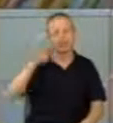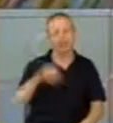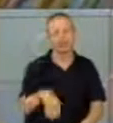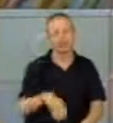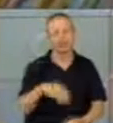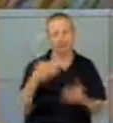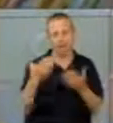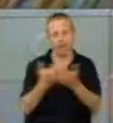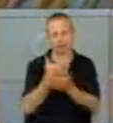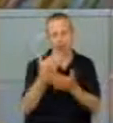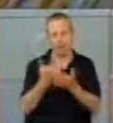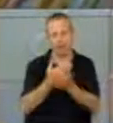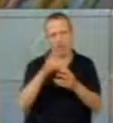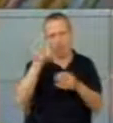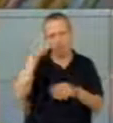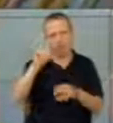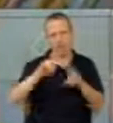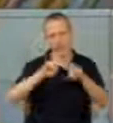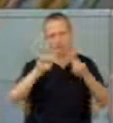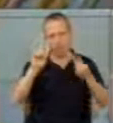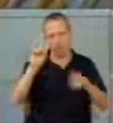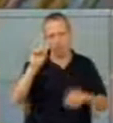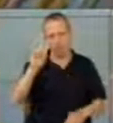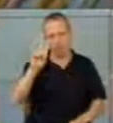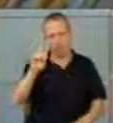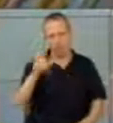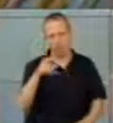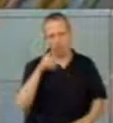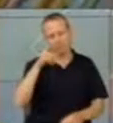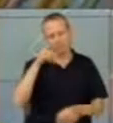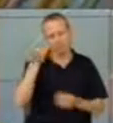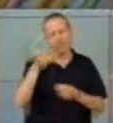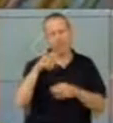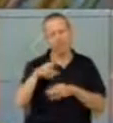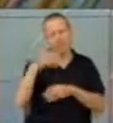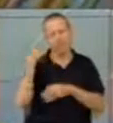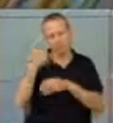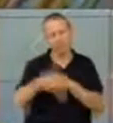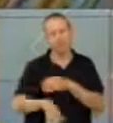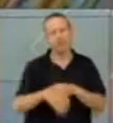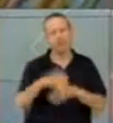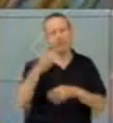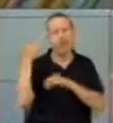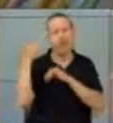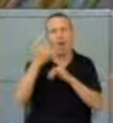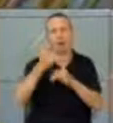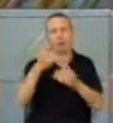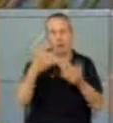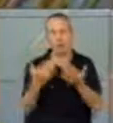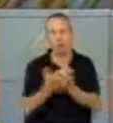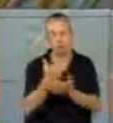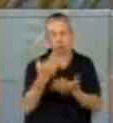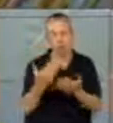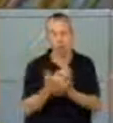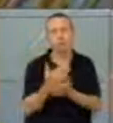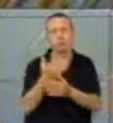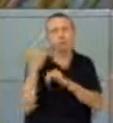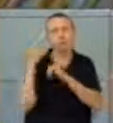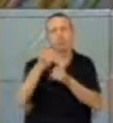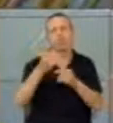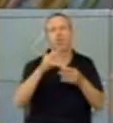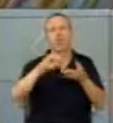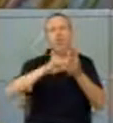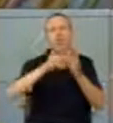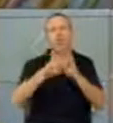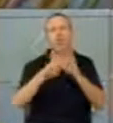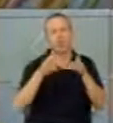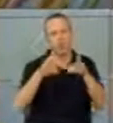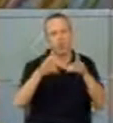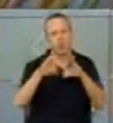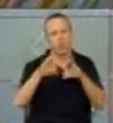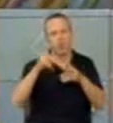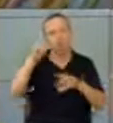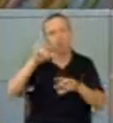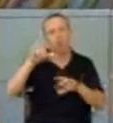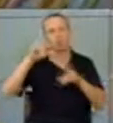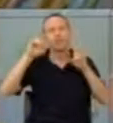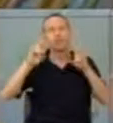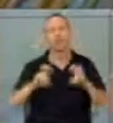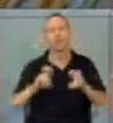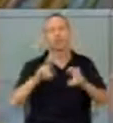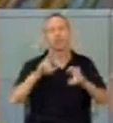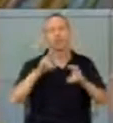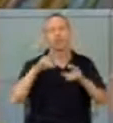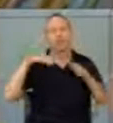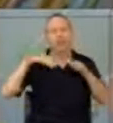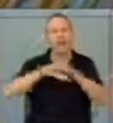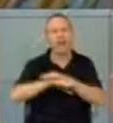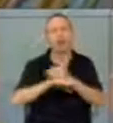2. הדבר הזה צריך להפסיק. בהחלט להביא מבזקים, להביא תוכניות בידור לאנשים שיושבים במקלטים או בממדים, אבל לא צריך את כל